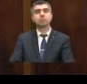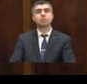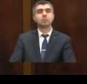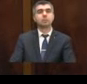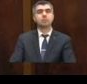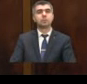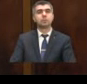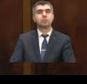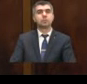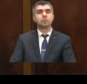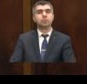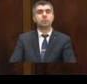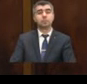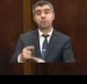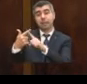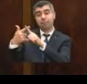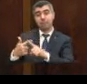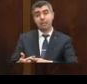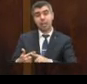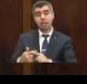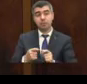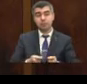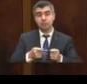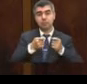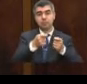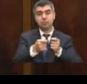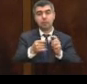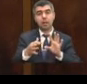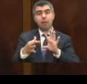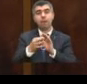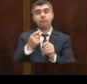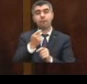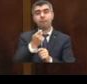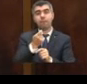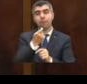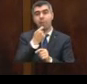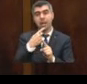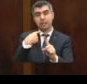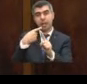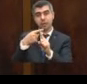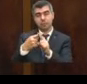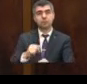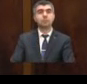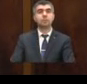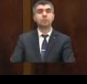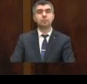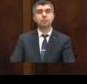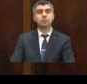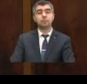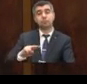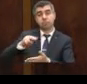صرف الميزانية المخصصة للصيدلية المركزية في إطار الصفقات العمومية والتي كان رخصنا